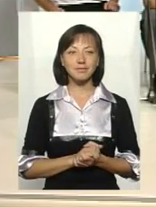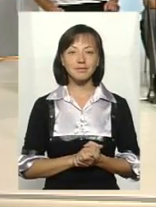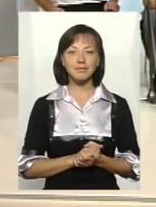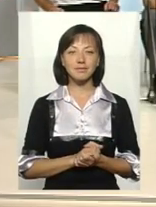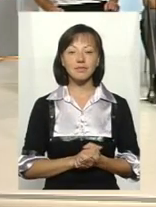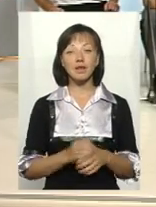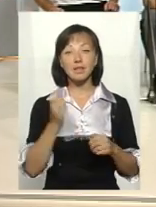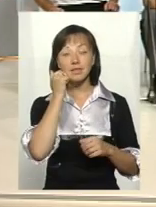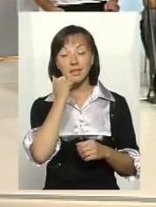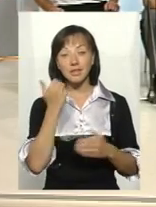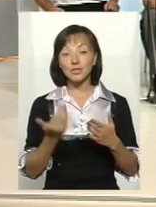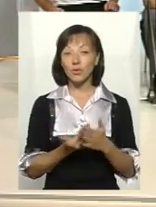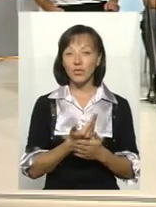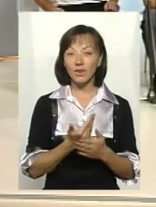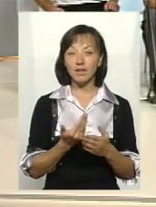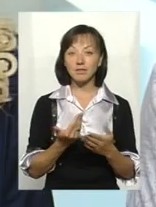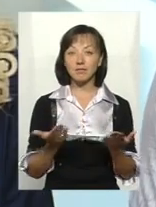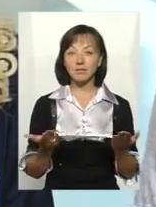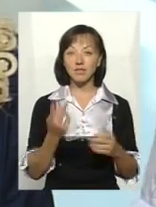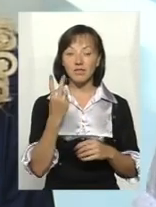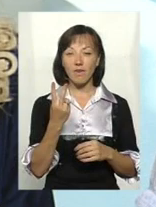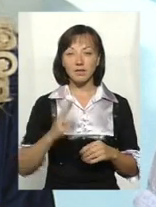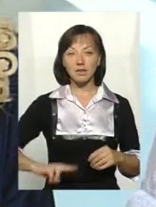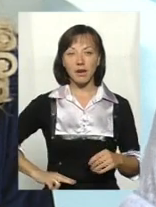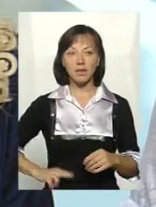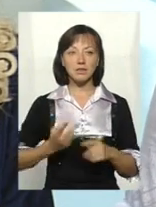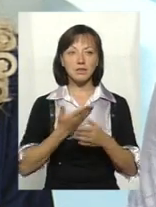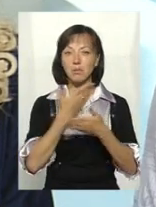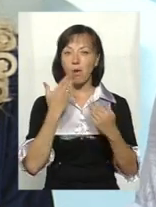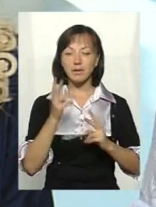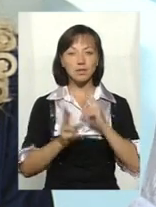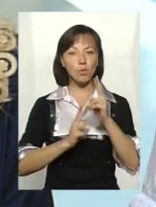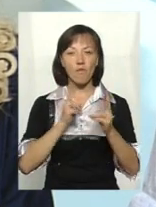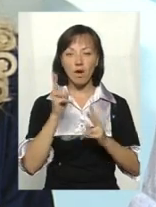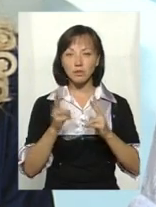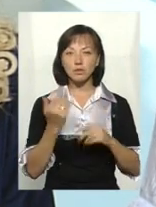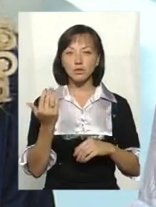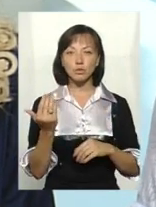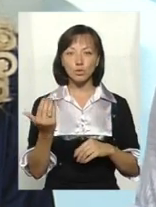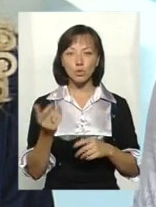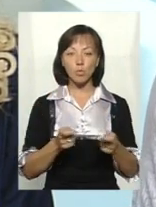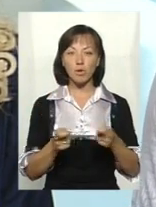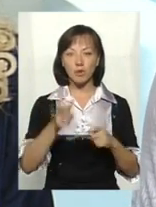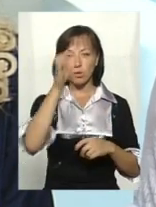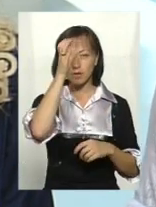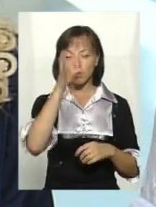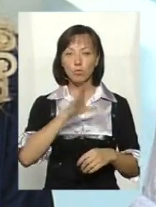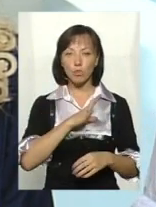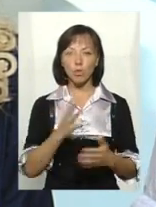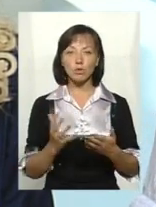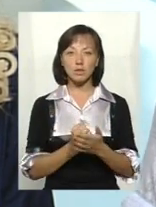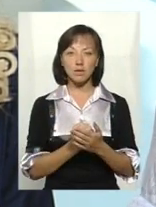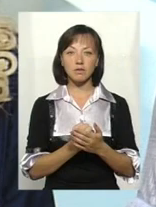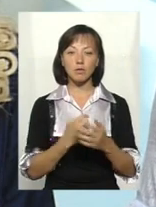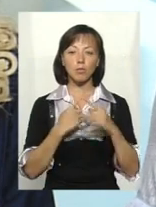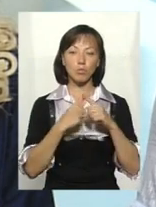цьому випадку старі чи нові бордюки? В цьому випадку немає зауважень зі сторони управління освіти і було досягнуте